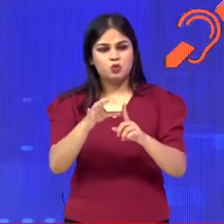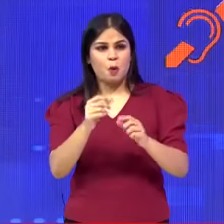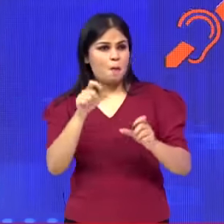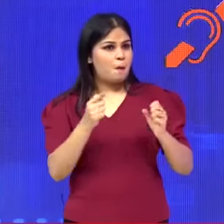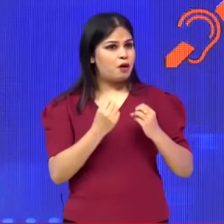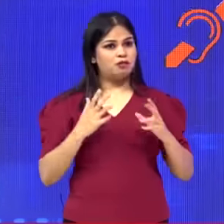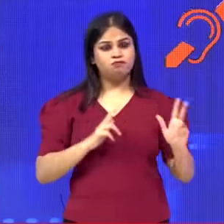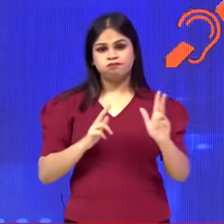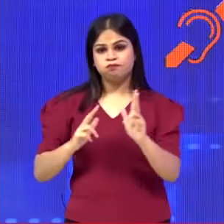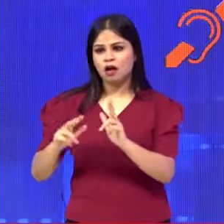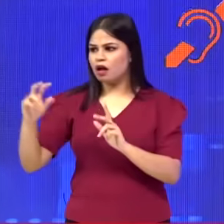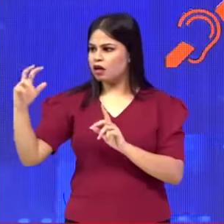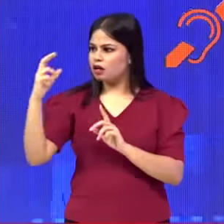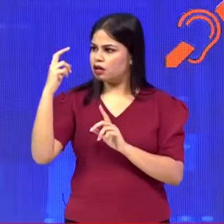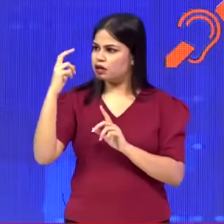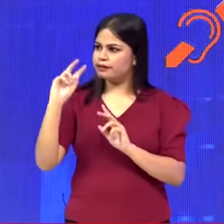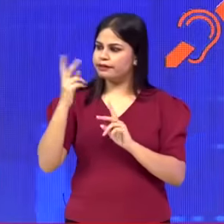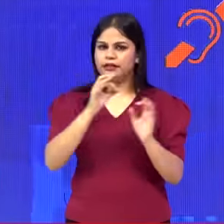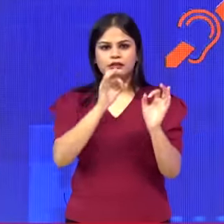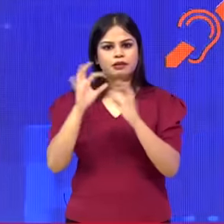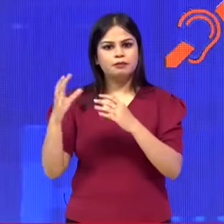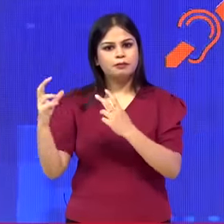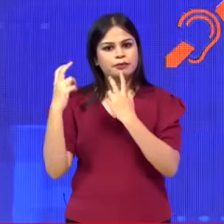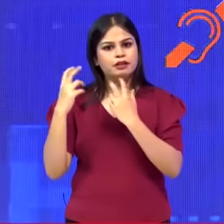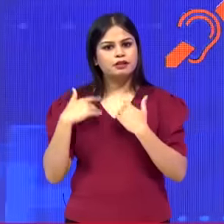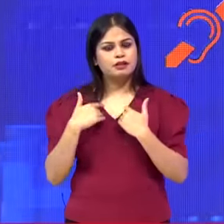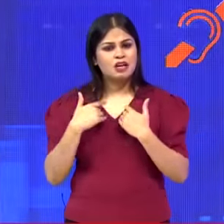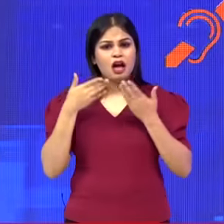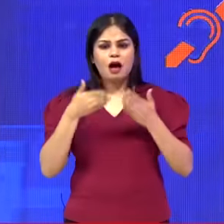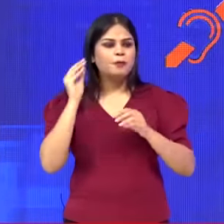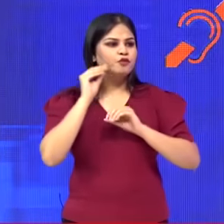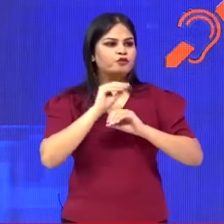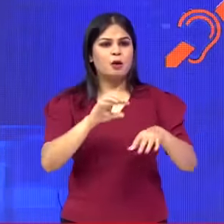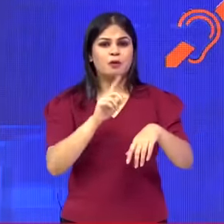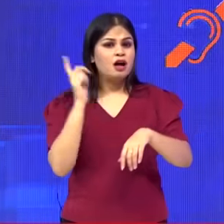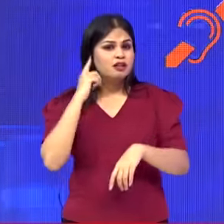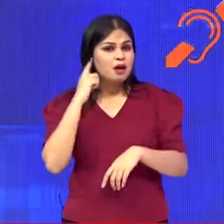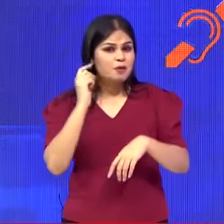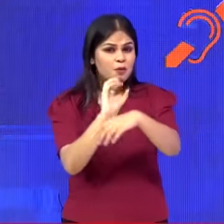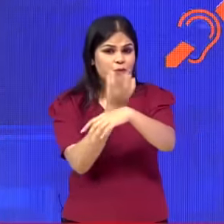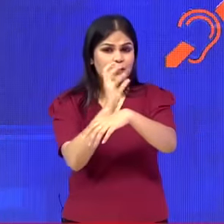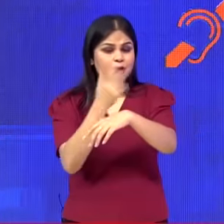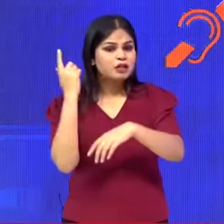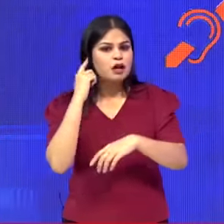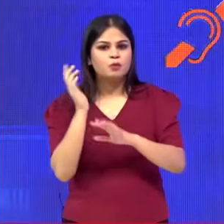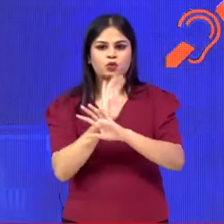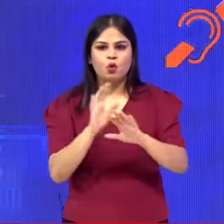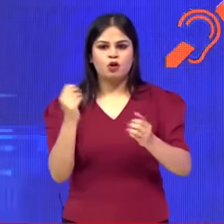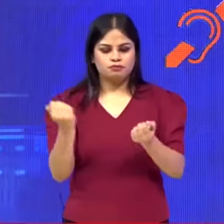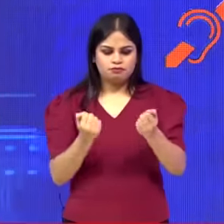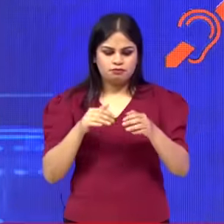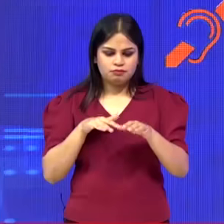सो आई हैव टोल्ड देम के वो सायरन वायरन का कोई साउंड नहीं चाहिए, ड्राइव एट अ वेरी स्लो